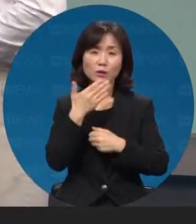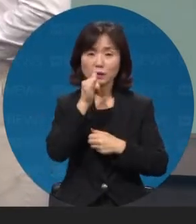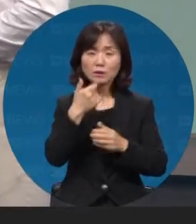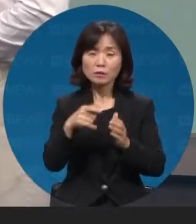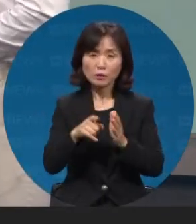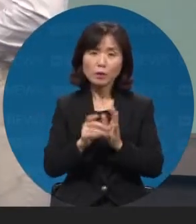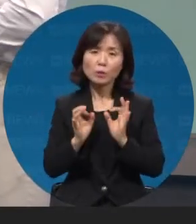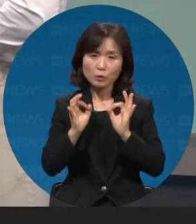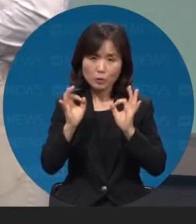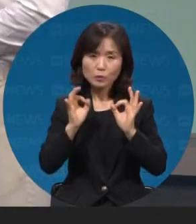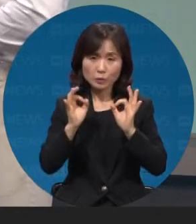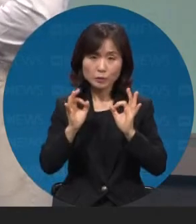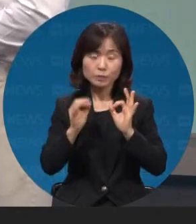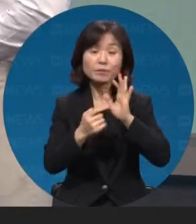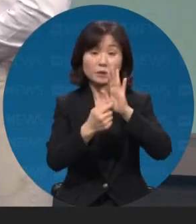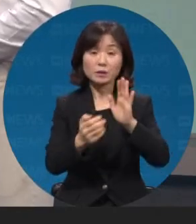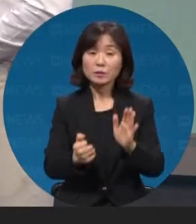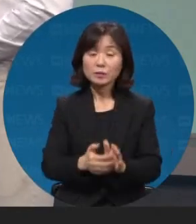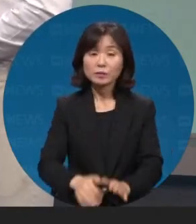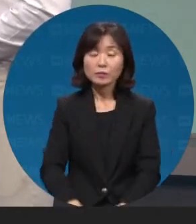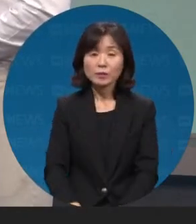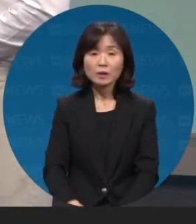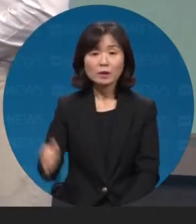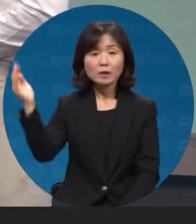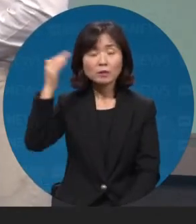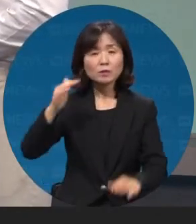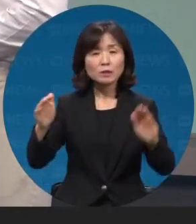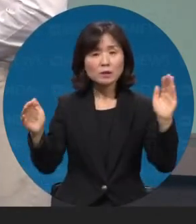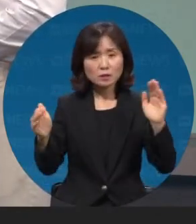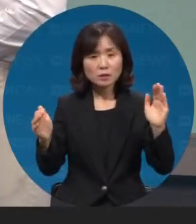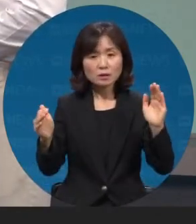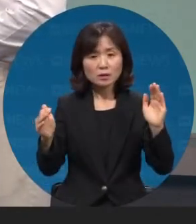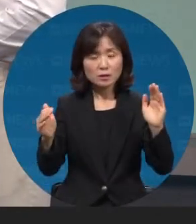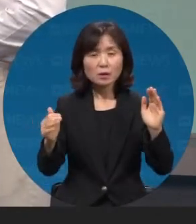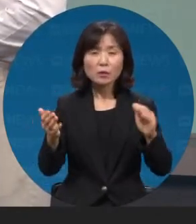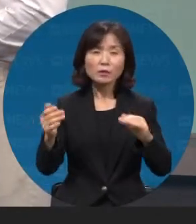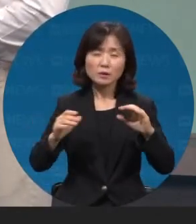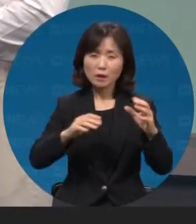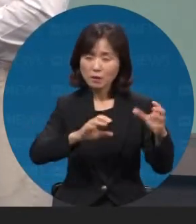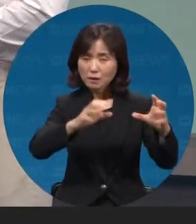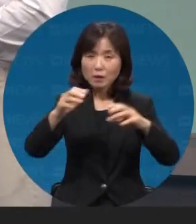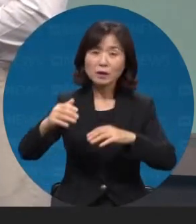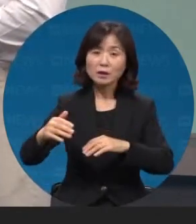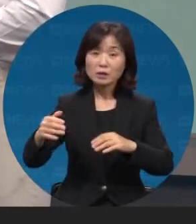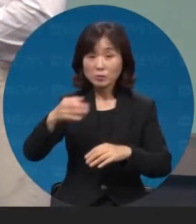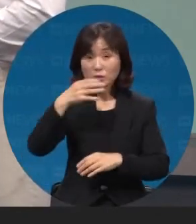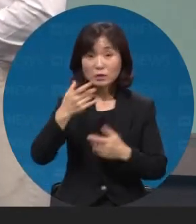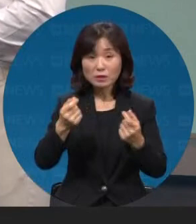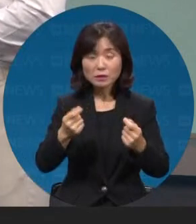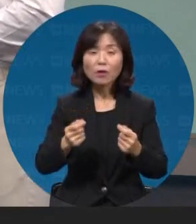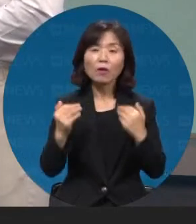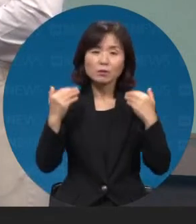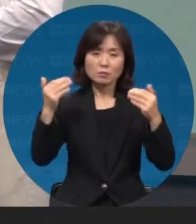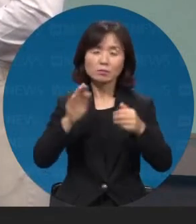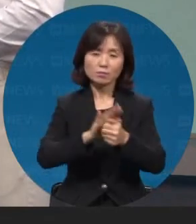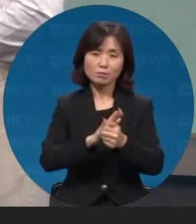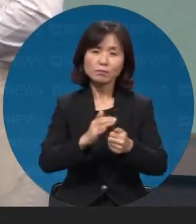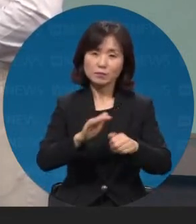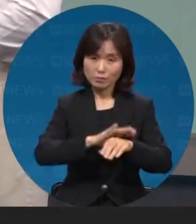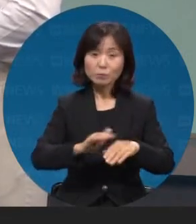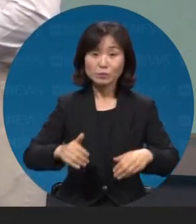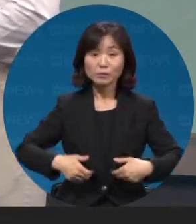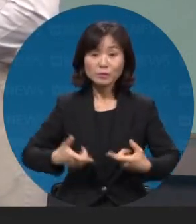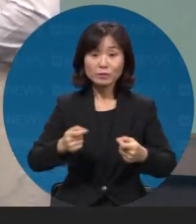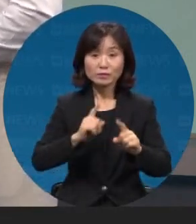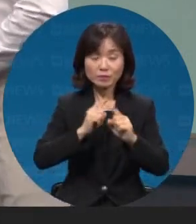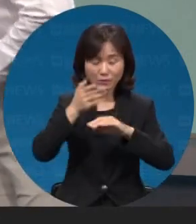노력하겠다 고 밝혔습니다 우리 학생들을 잠원 나라는 참 힘든 시기인 같은데 어른들이 좀 더 잘 도와 줘야 겠다는 생각이 듭니다 성경은